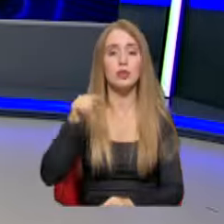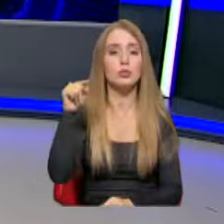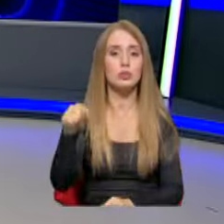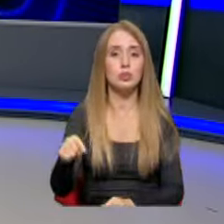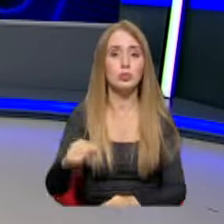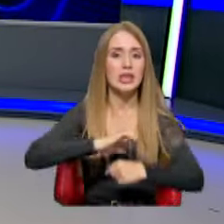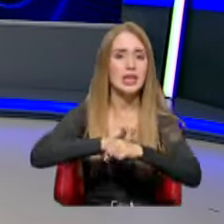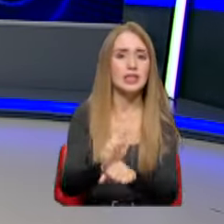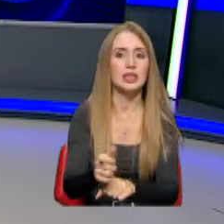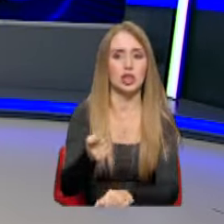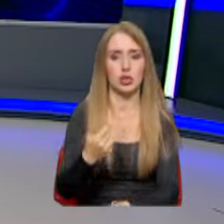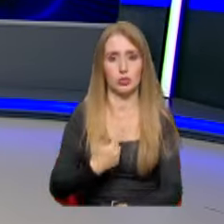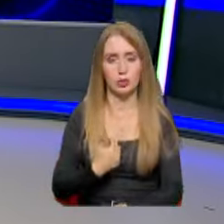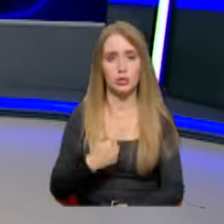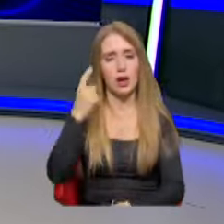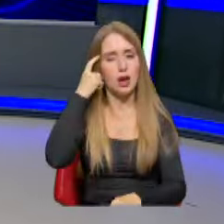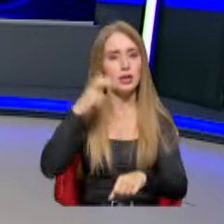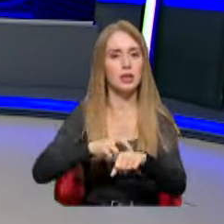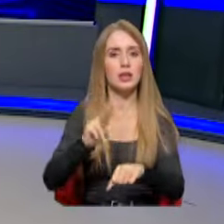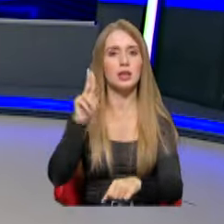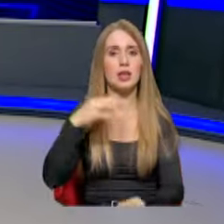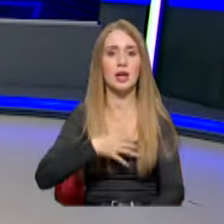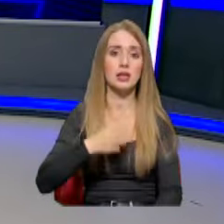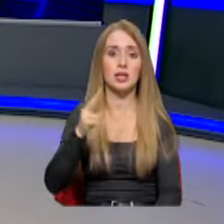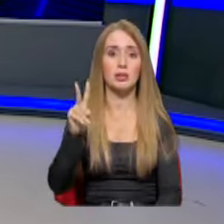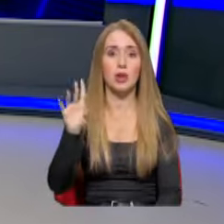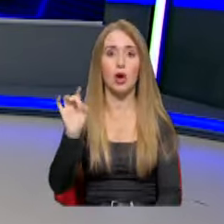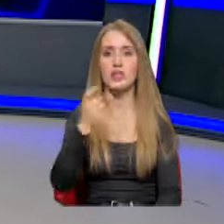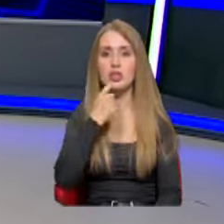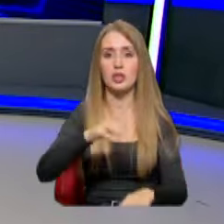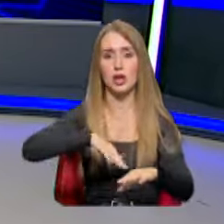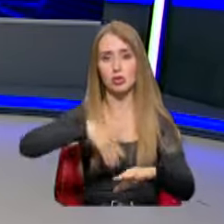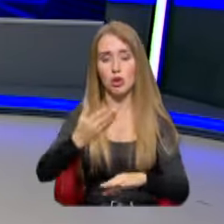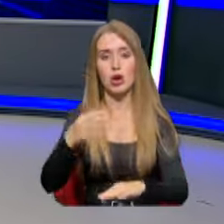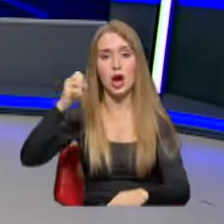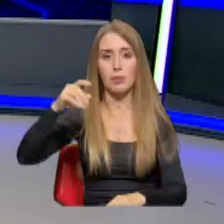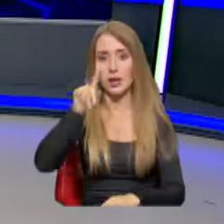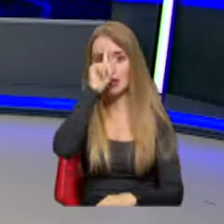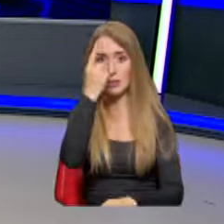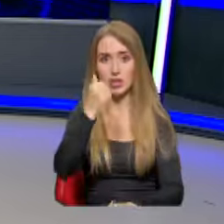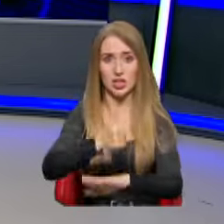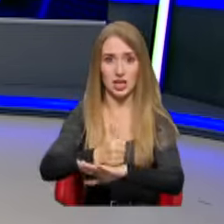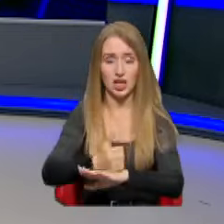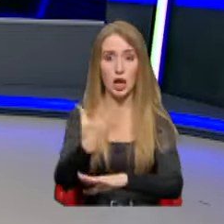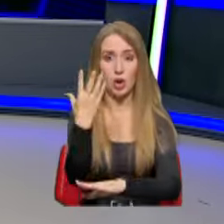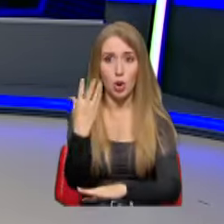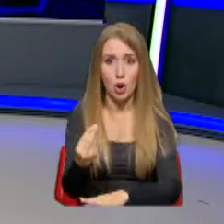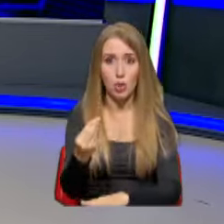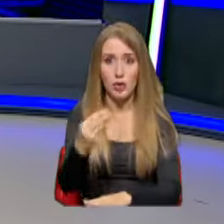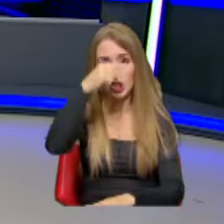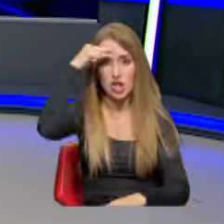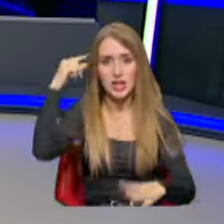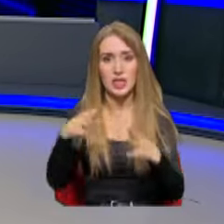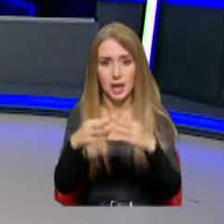işlerin çilesini çeken de biziz. Hatırlayın, 7 Haziran 2015'ten sonra AK Parti tek başına iktidar olma olanağını kaybettikten